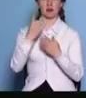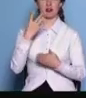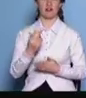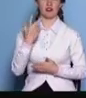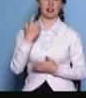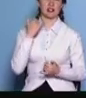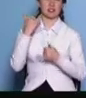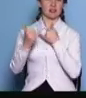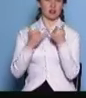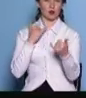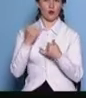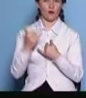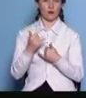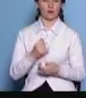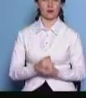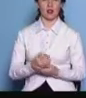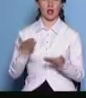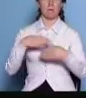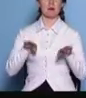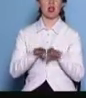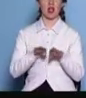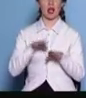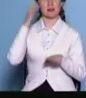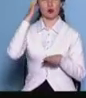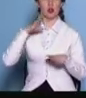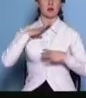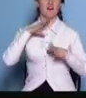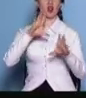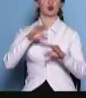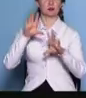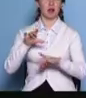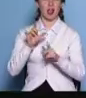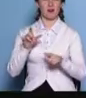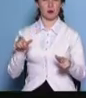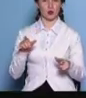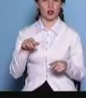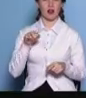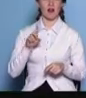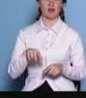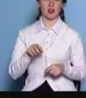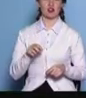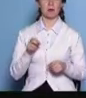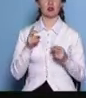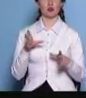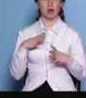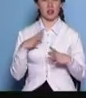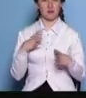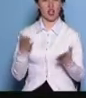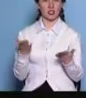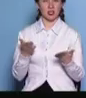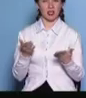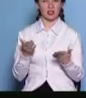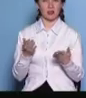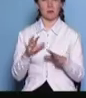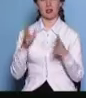исходящих звонков. Выступаем в роли психологов, то есть где-то успокаивать надо людей, то есть даже ну и преступления, в отношении которых